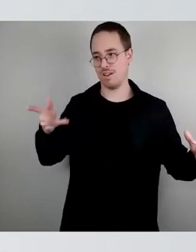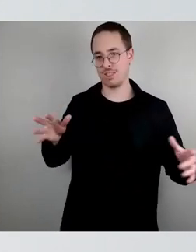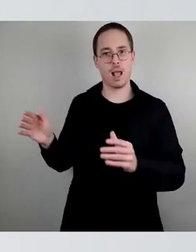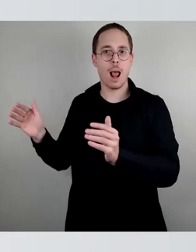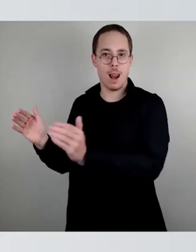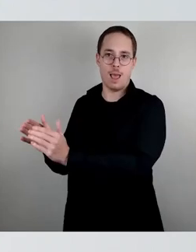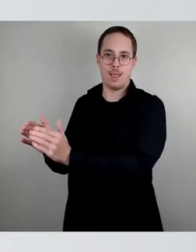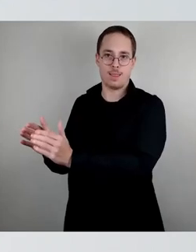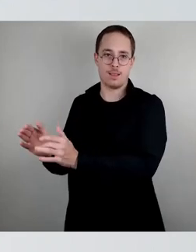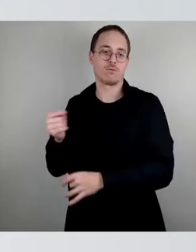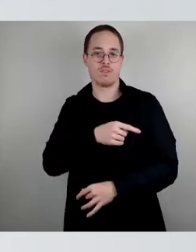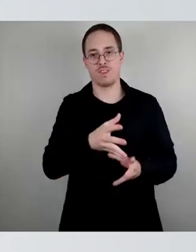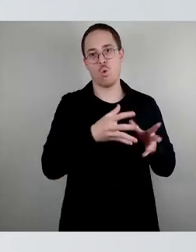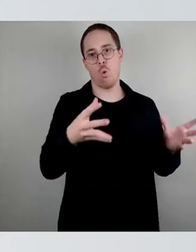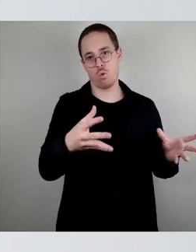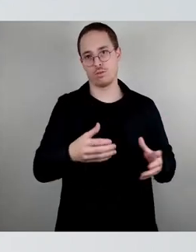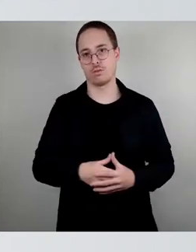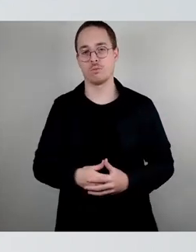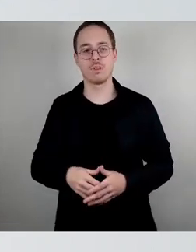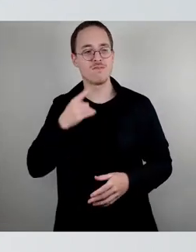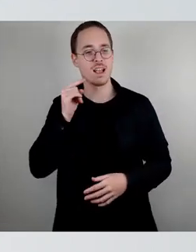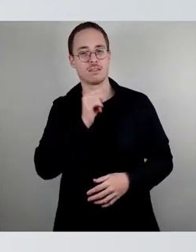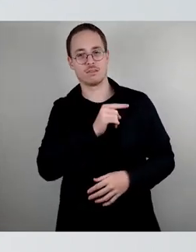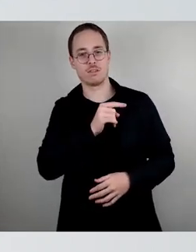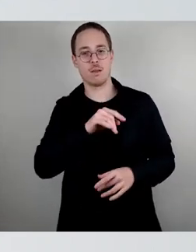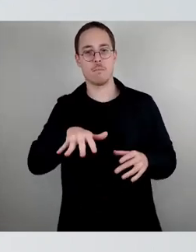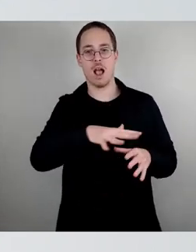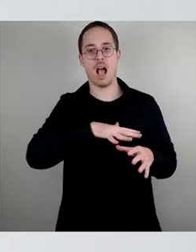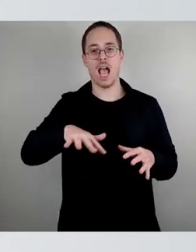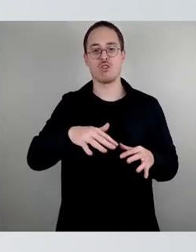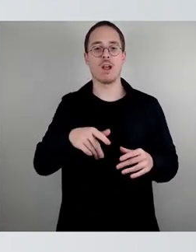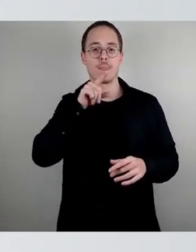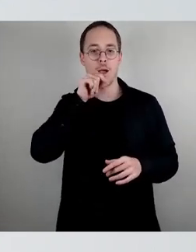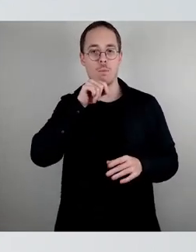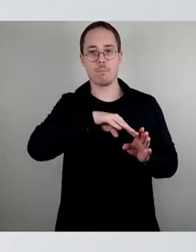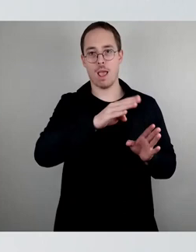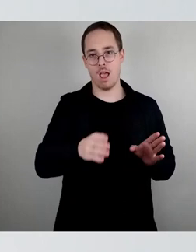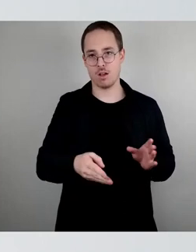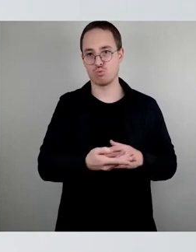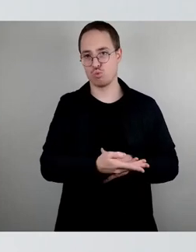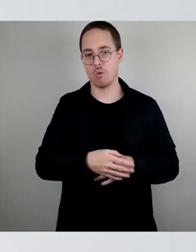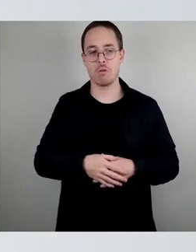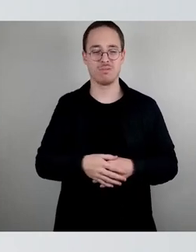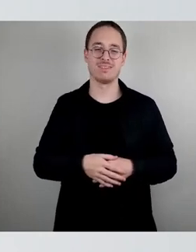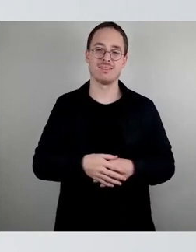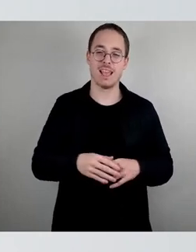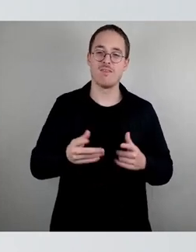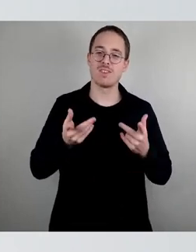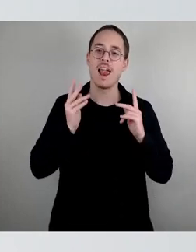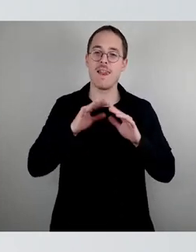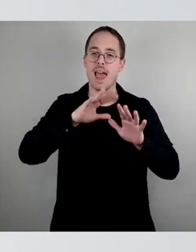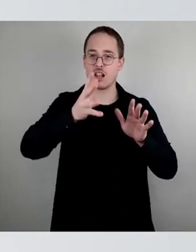Bereich am Taubenberg. Insofern ist dort ein sensibler Landschaftsraum, mit dem umgegangen werden muss. Insofern haben Sie